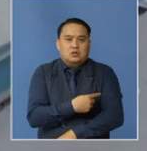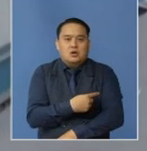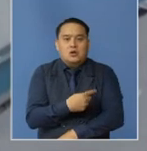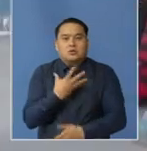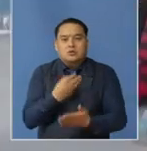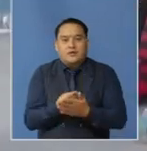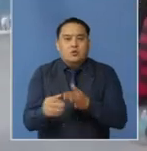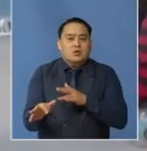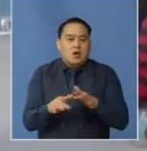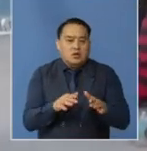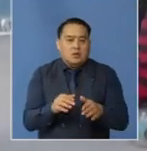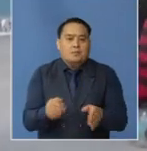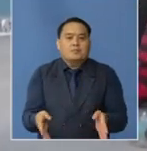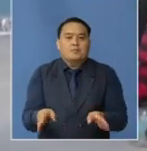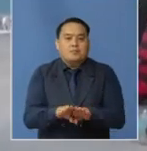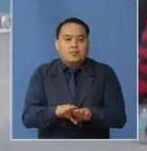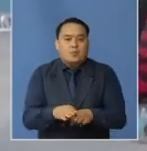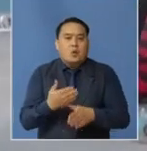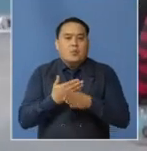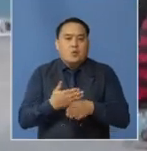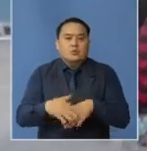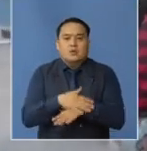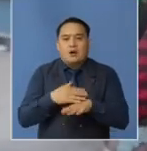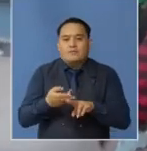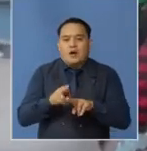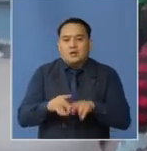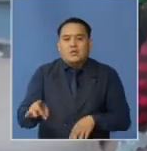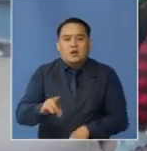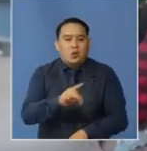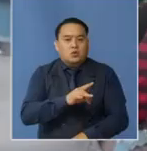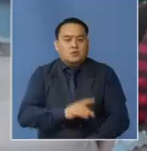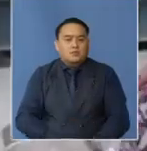сворачивают свою деятельность и прекращают оказывать помощь населению в этом регионе.